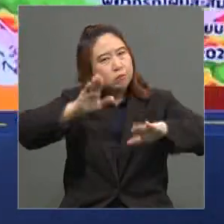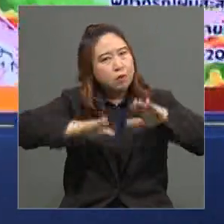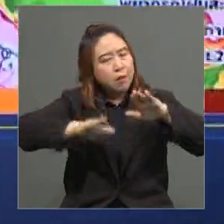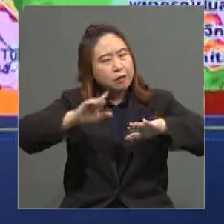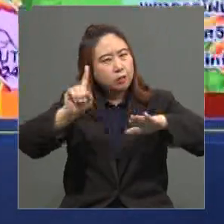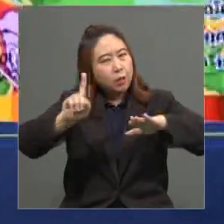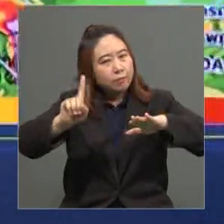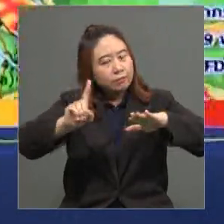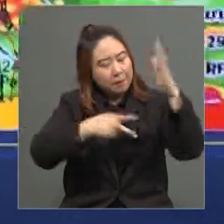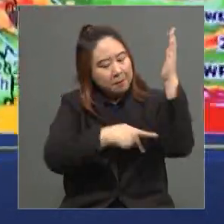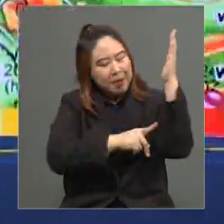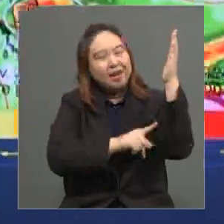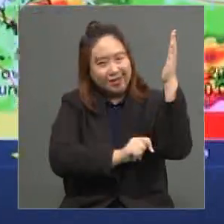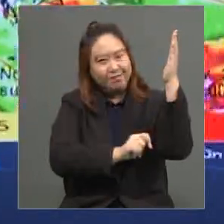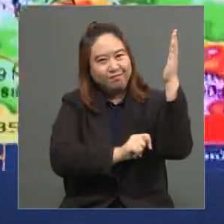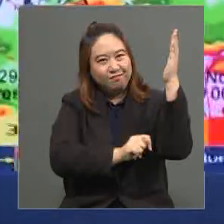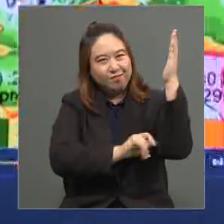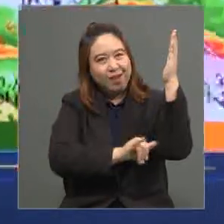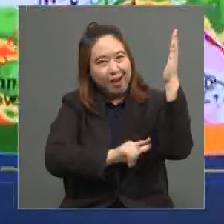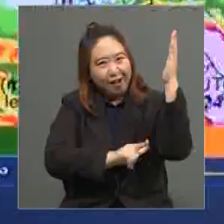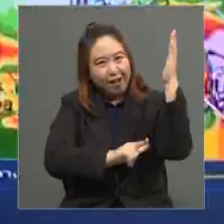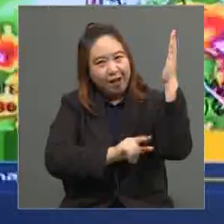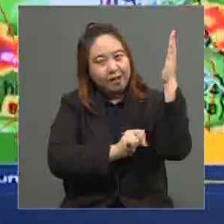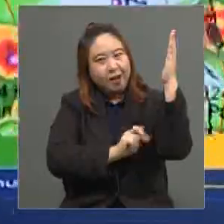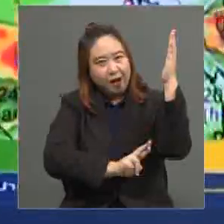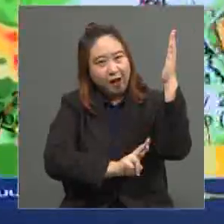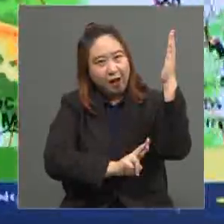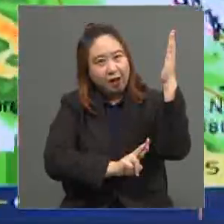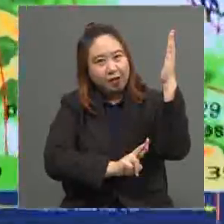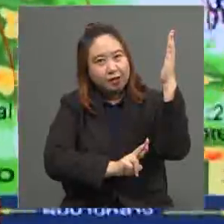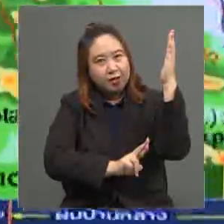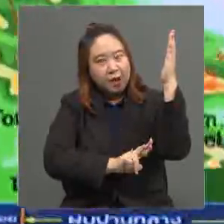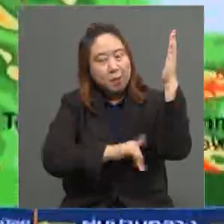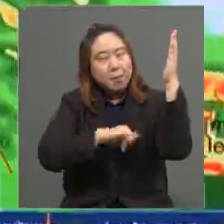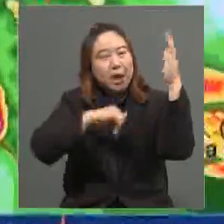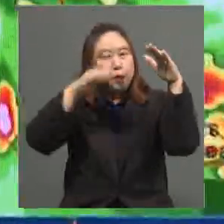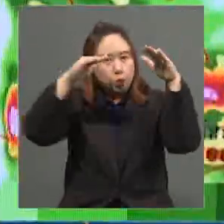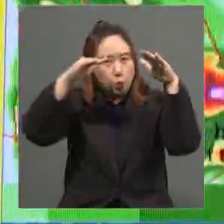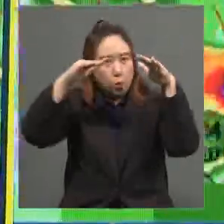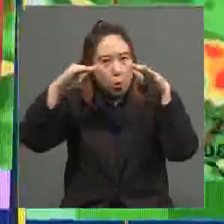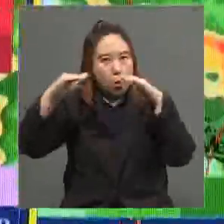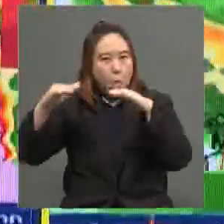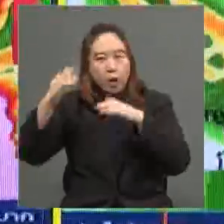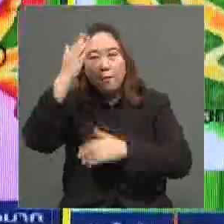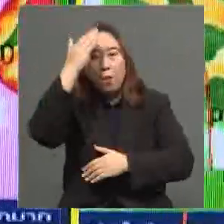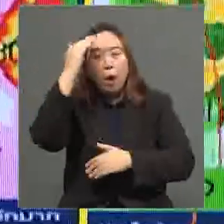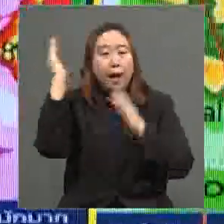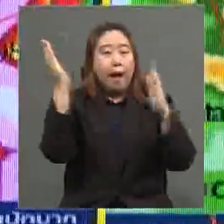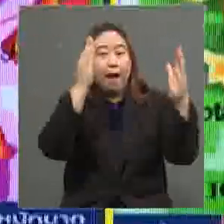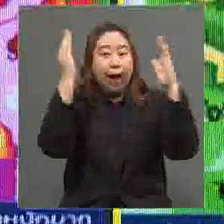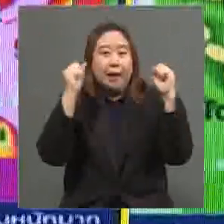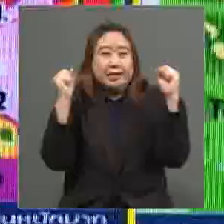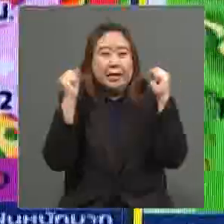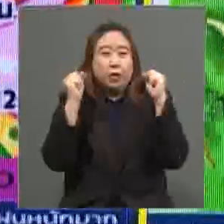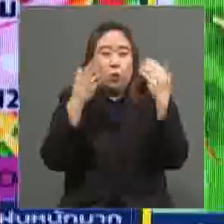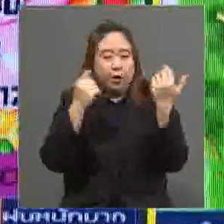ณพืนที่จัหวดปัตตนี ยาลา นราทิวาก อาจจะลดลงไปนึจววนอากาศเย็ละลอกนี้ อาจจะลงไปถึ